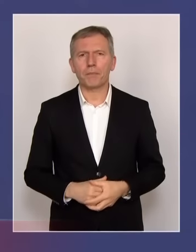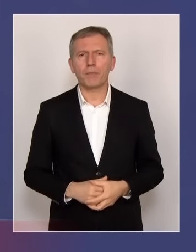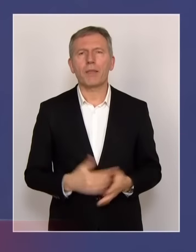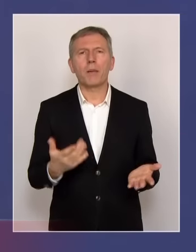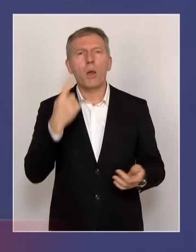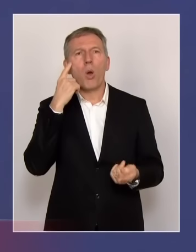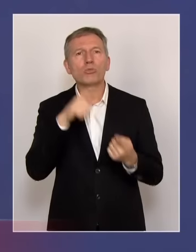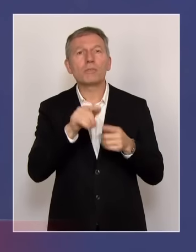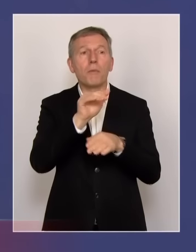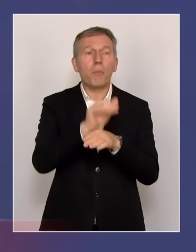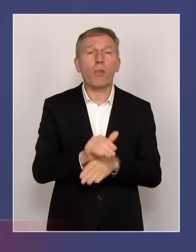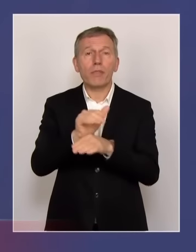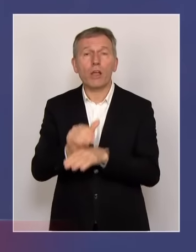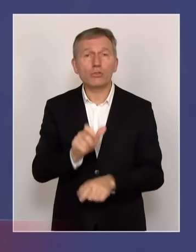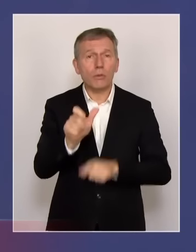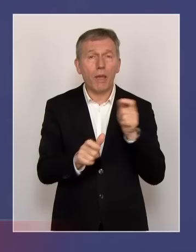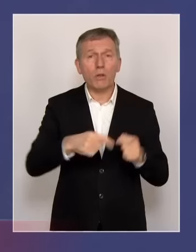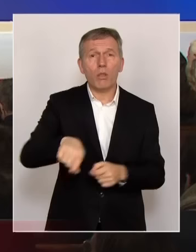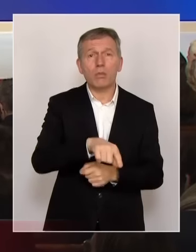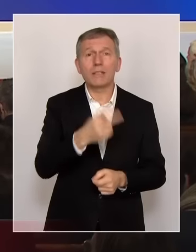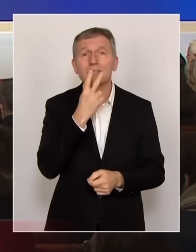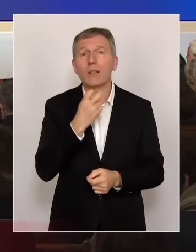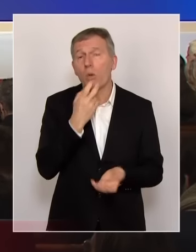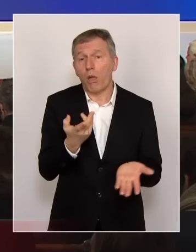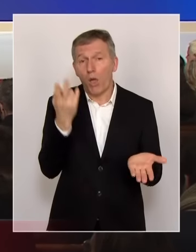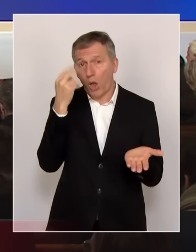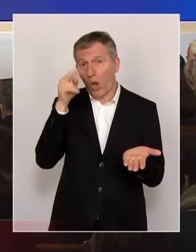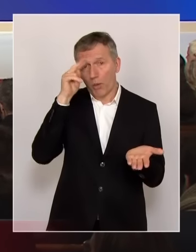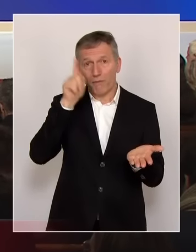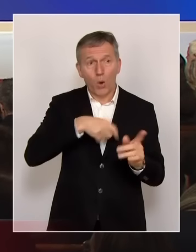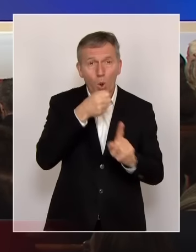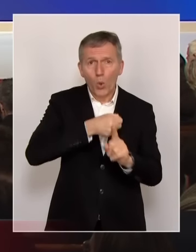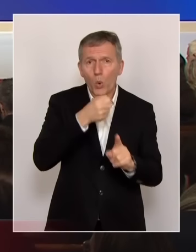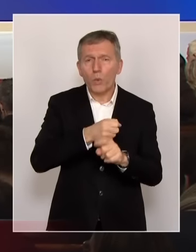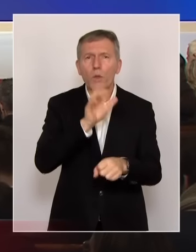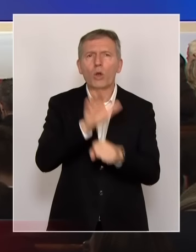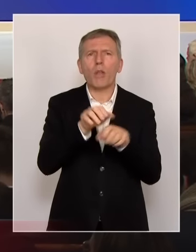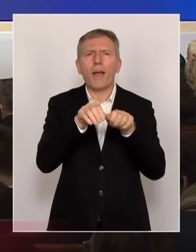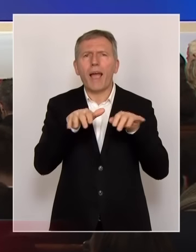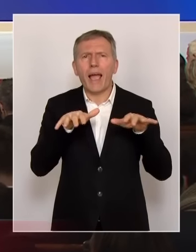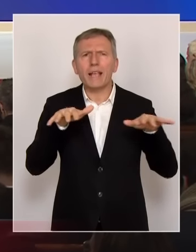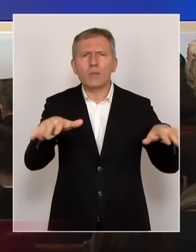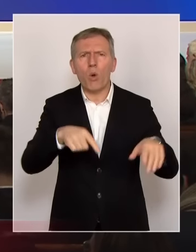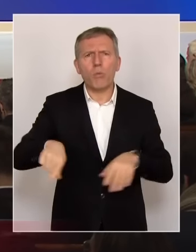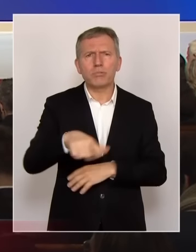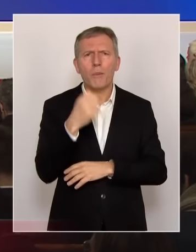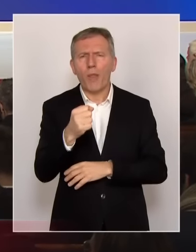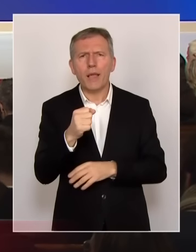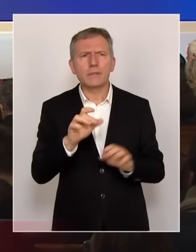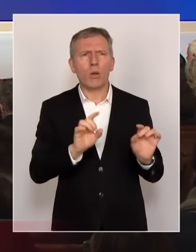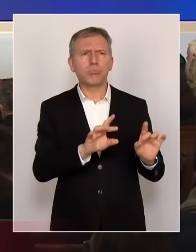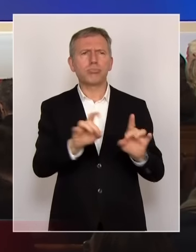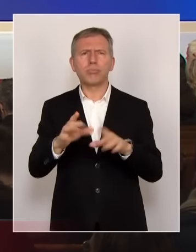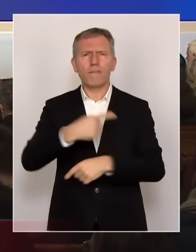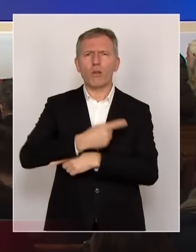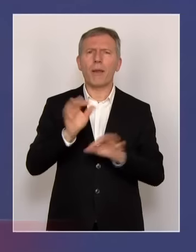Pour protéger ses citoyens, vous le voyez bien, l'Europe doit aussi lutter contre les menaces et les réseaux qui ignorent les frontières et les Etats. Et c'est là